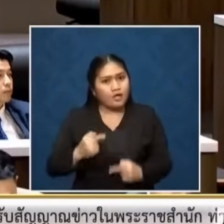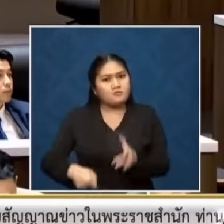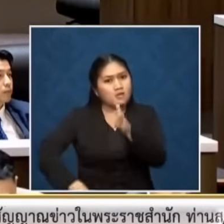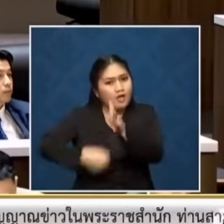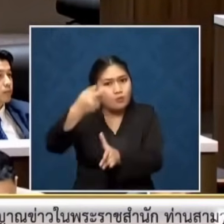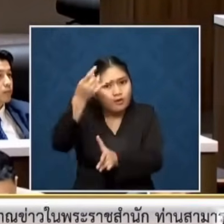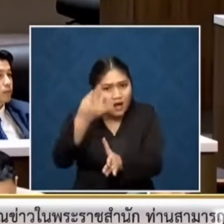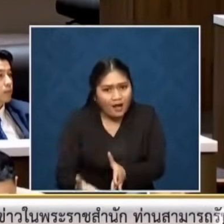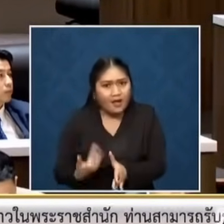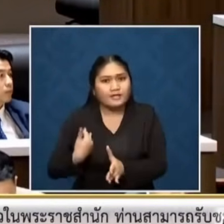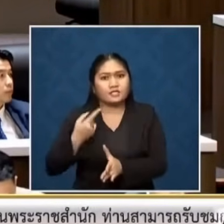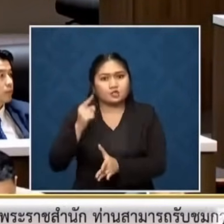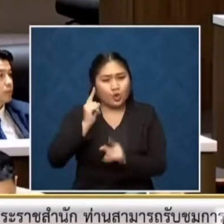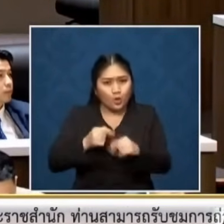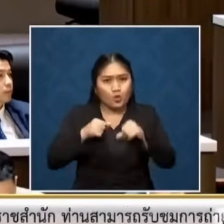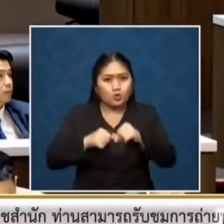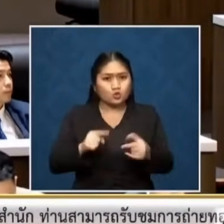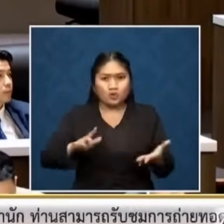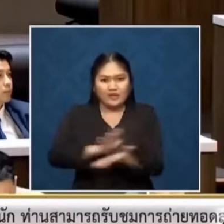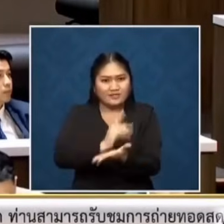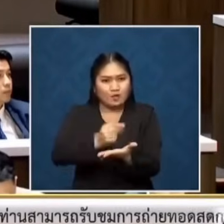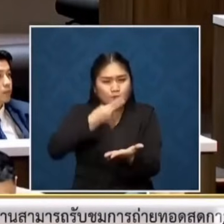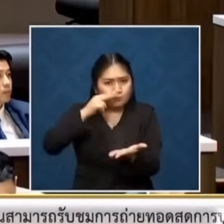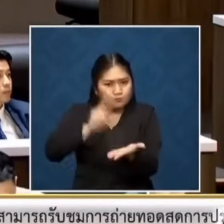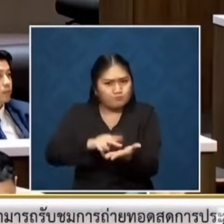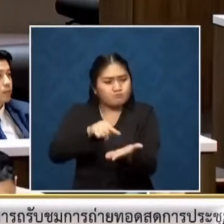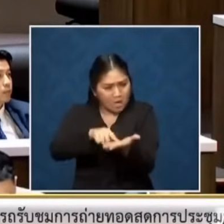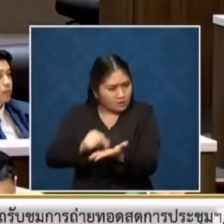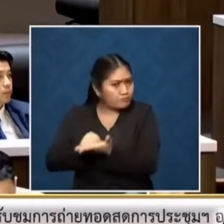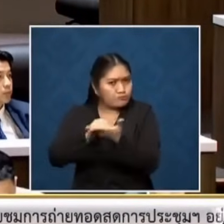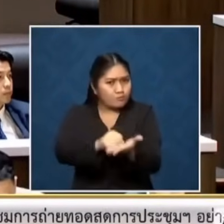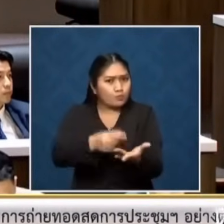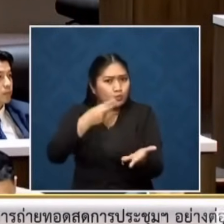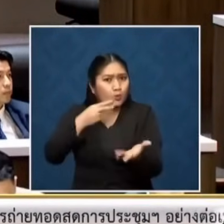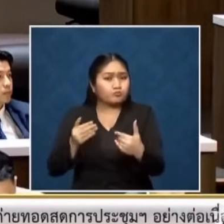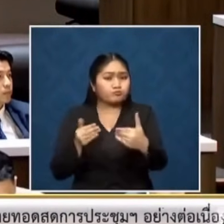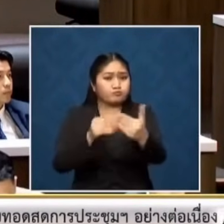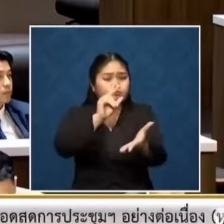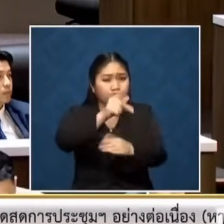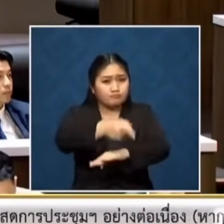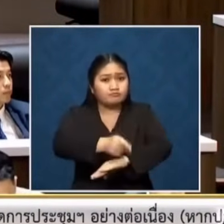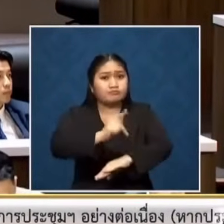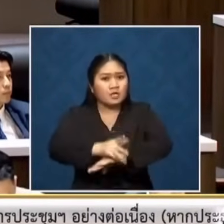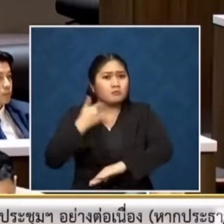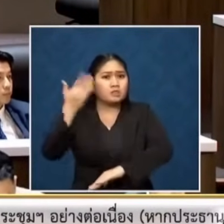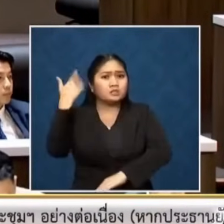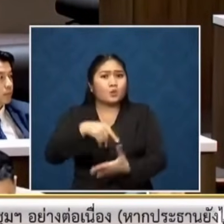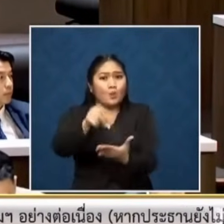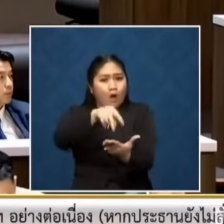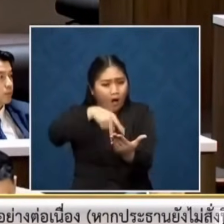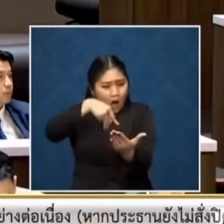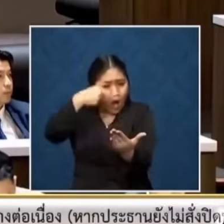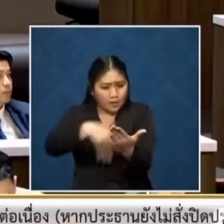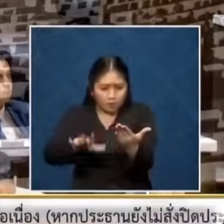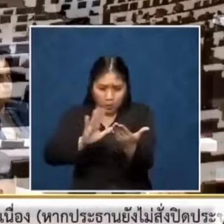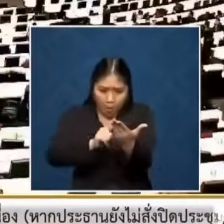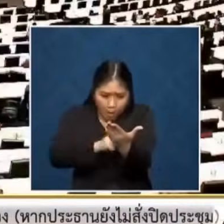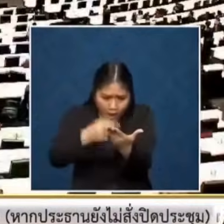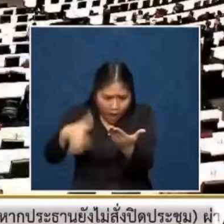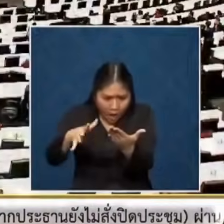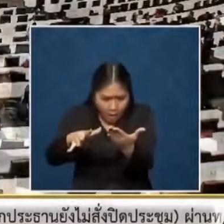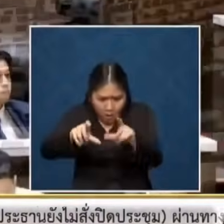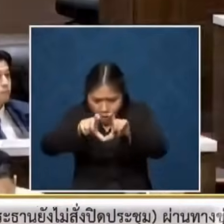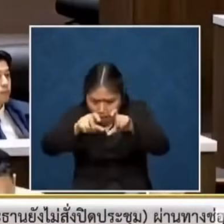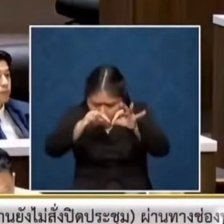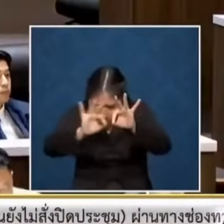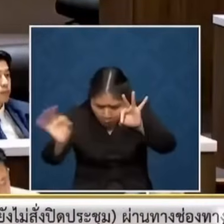ที่มีอาจหลีกเลี่ยงได้นั้นต้องอยู่ในตัวจดหมายที่แจ้งต่อทางประธานสภาเมื่อสักครู่ท่านประธานอ่านข้อความทั้งหมดในจดหมายเนี่ยไม่มีข้อความตรงไห